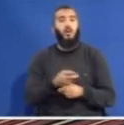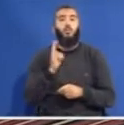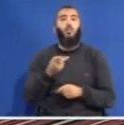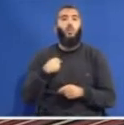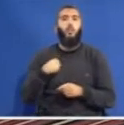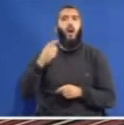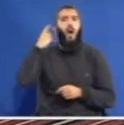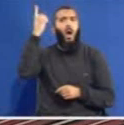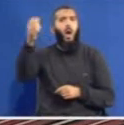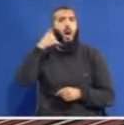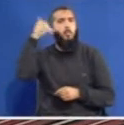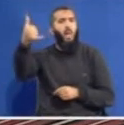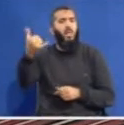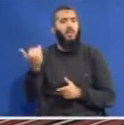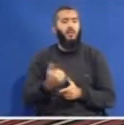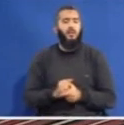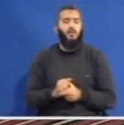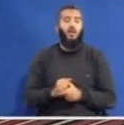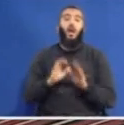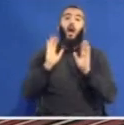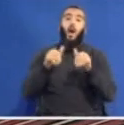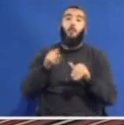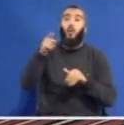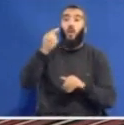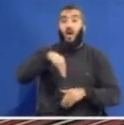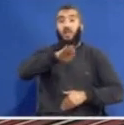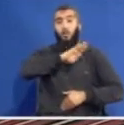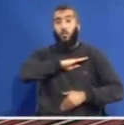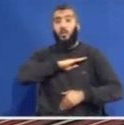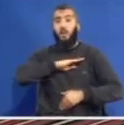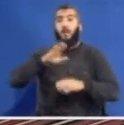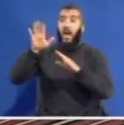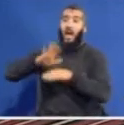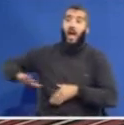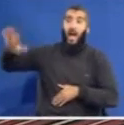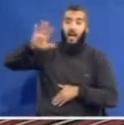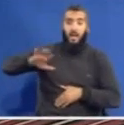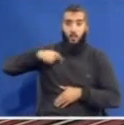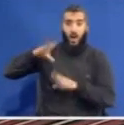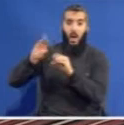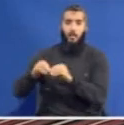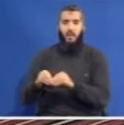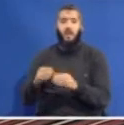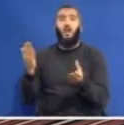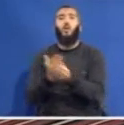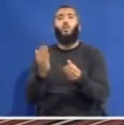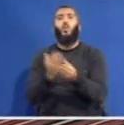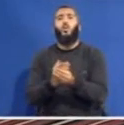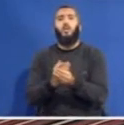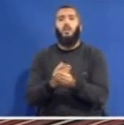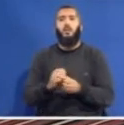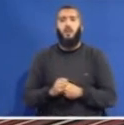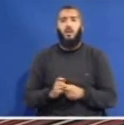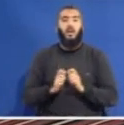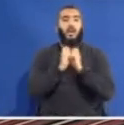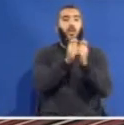ايوه. ومن بعد واش قال لي؟ كي بعثني يقول لي خاصتك ورقه في الدوسي، روح للدوسي يقول لي ودي راك خارج